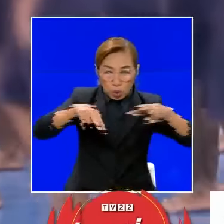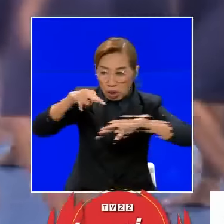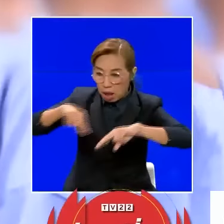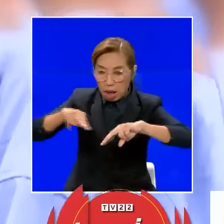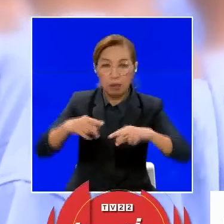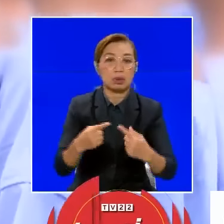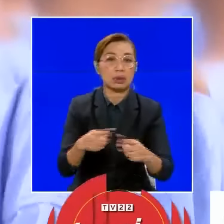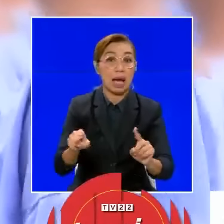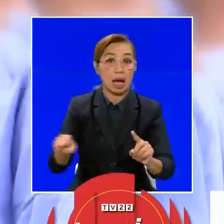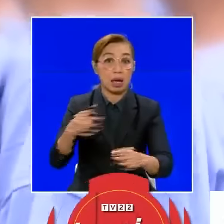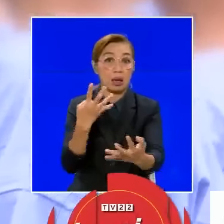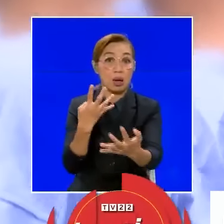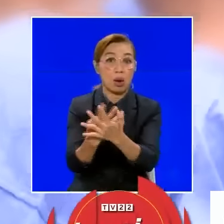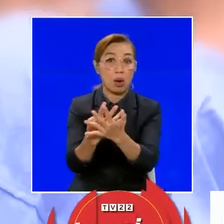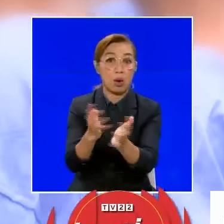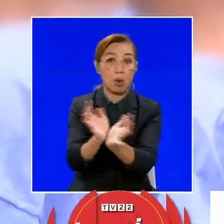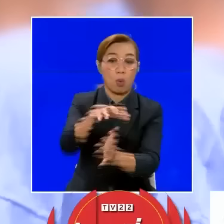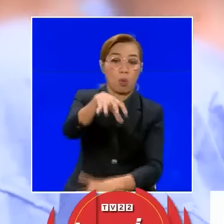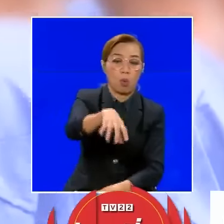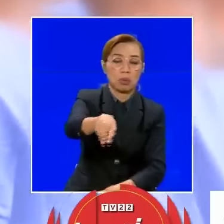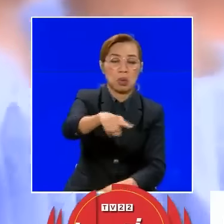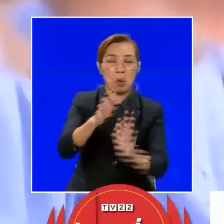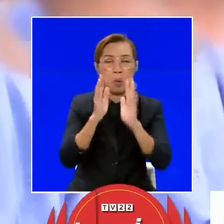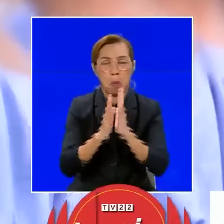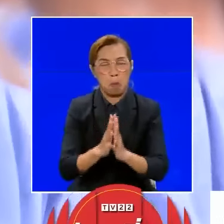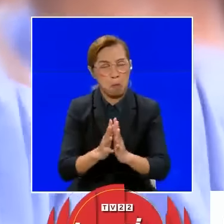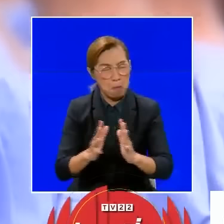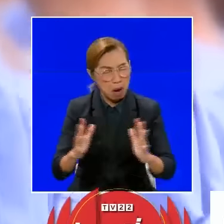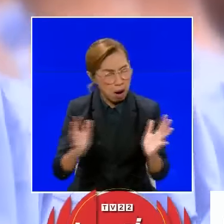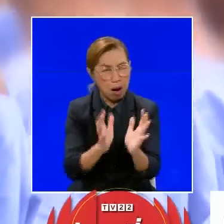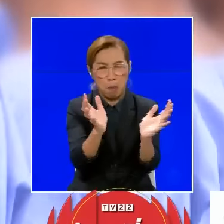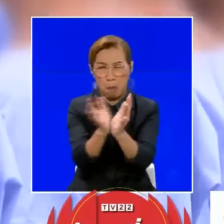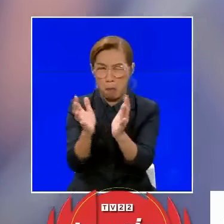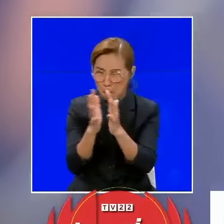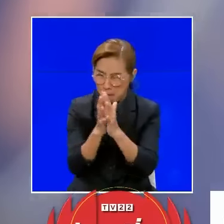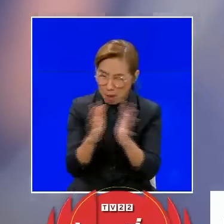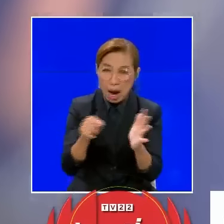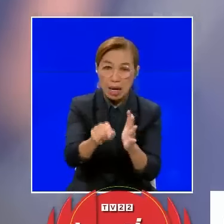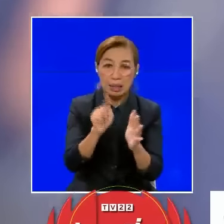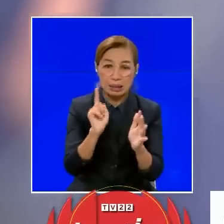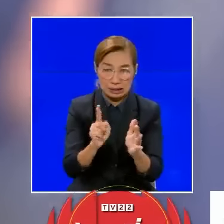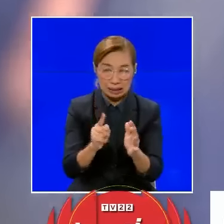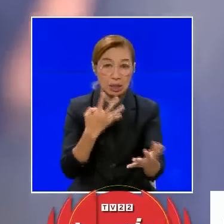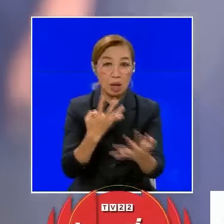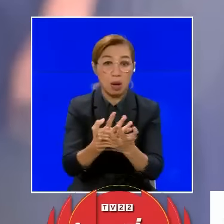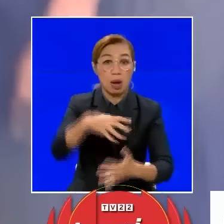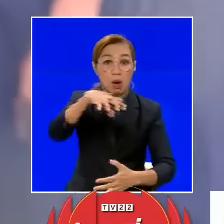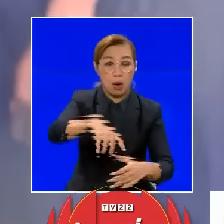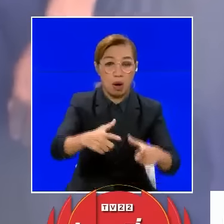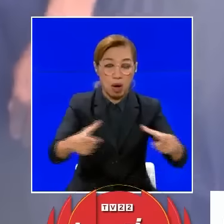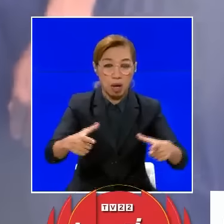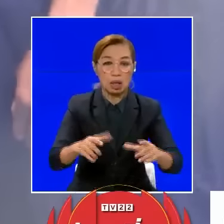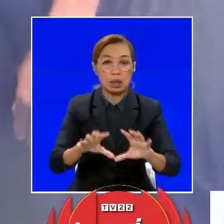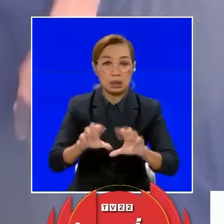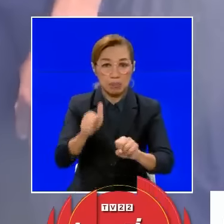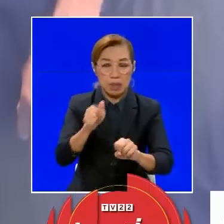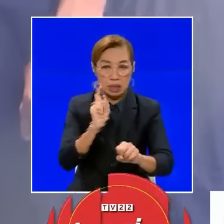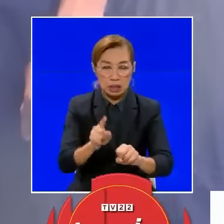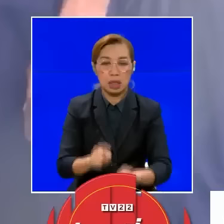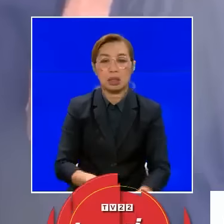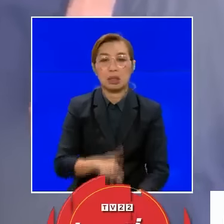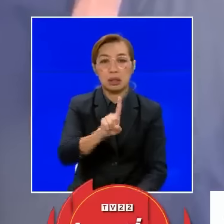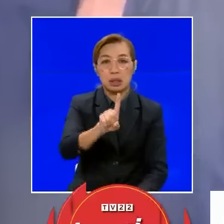ตอนนี้สภาพในเรือนจำรัฐมนตรีบอกมันแออัดมากขนาดเรือนจำเนี่ยจริงๆดูคนได้แค่180,000แต่ตอนนี้มี